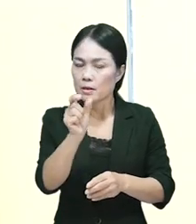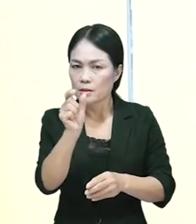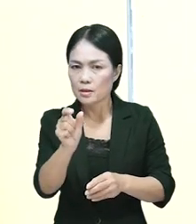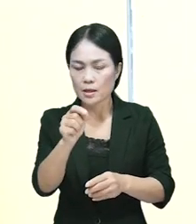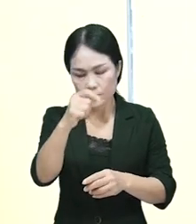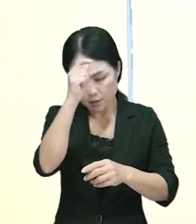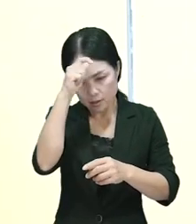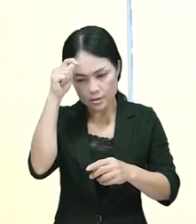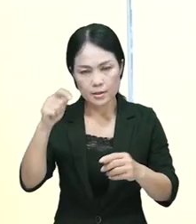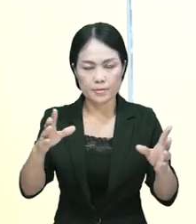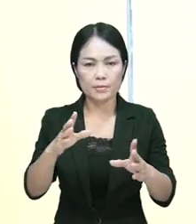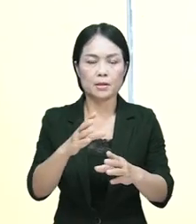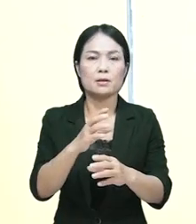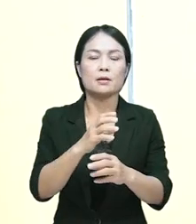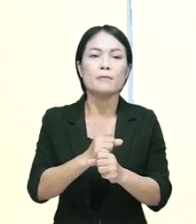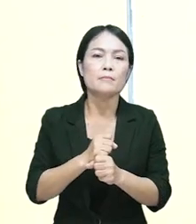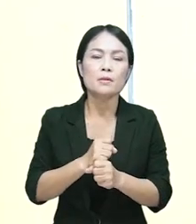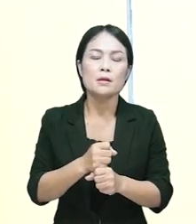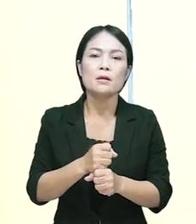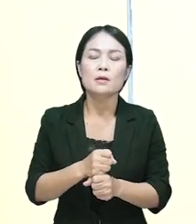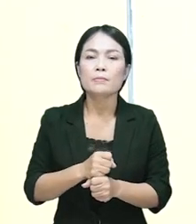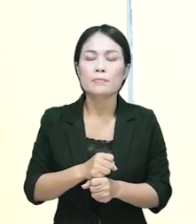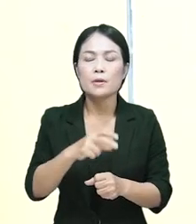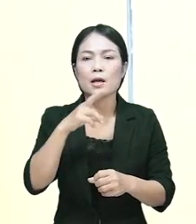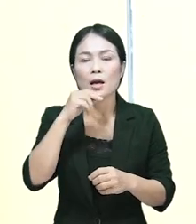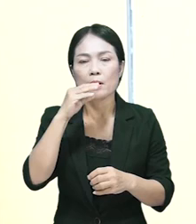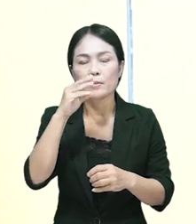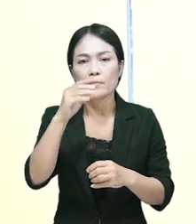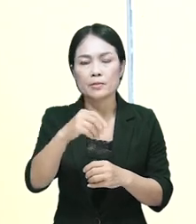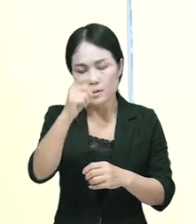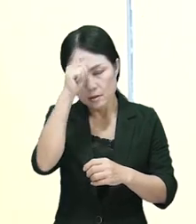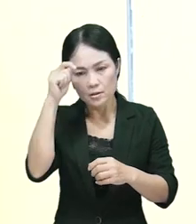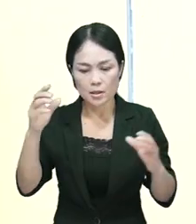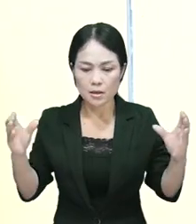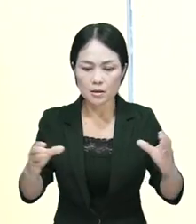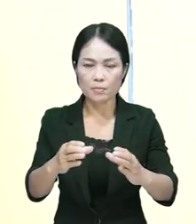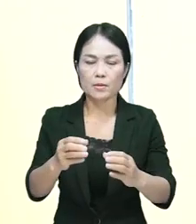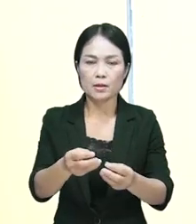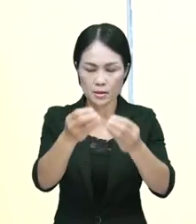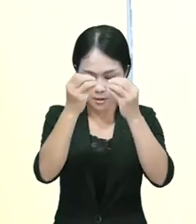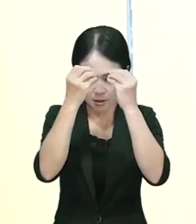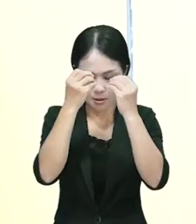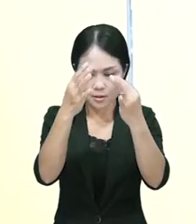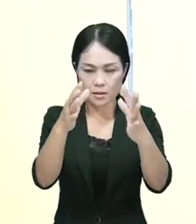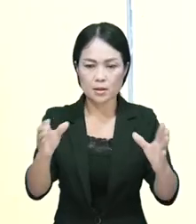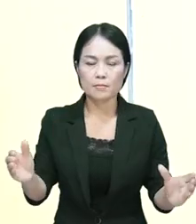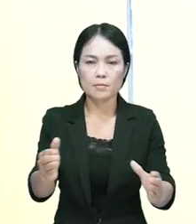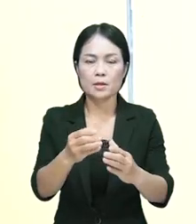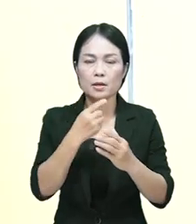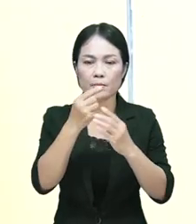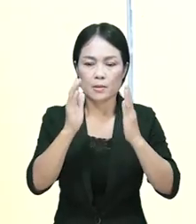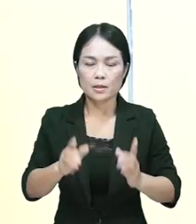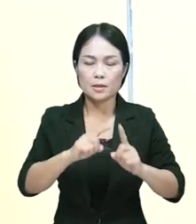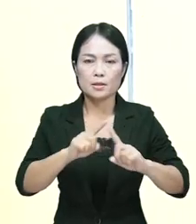នឹងបានទៀតធ្វើការសង្ខេបរឿងហើយនិទានរឿងហ្នឹងឬក៏ប្រមូលព័ត៌មានតាក់ទងជាមួយអំណាចនៃកូនបានអានហ្នឹងប្រាប់ដល់អ្នកដ